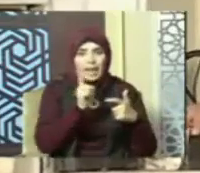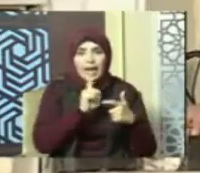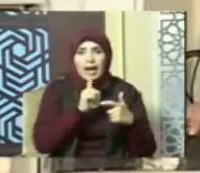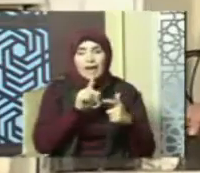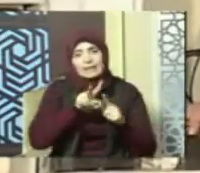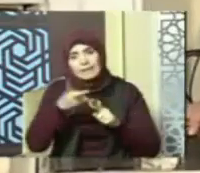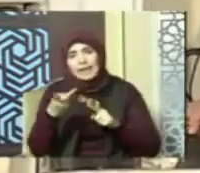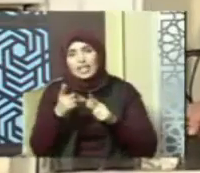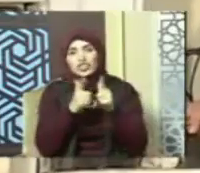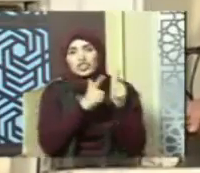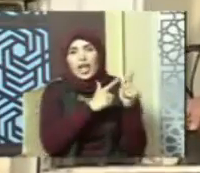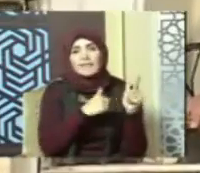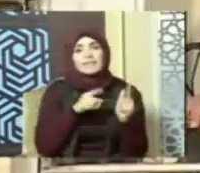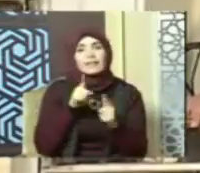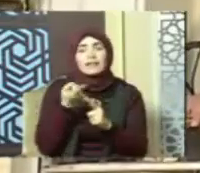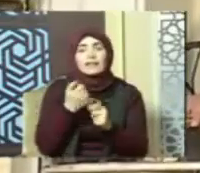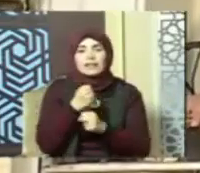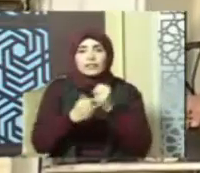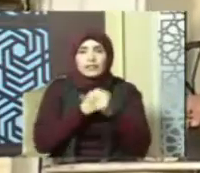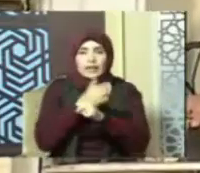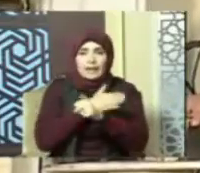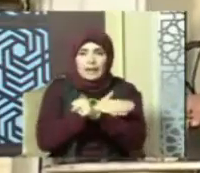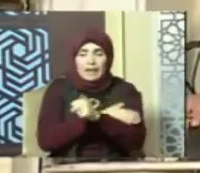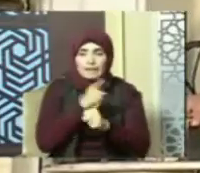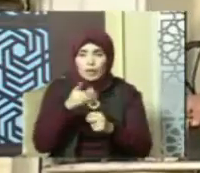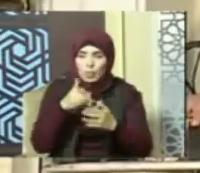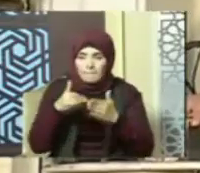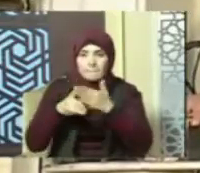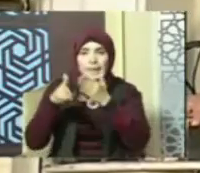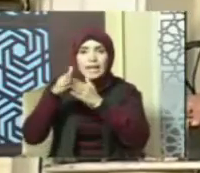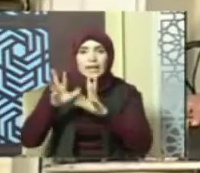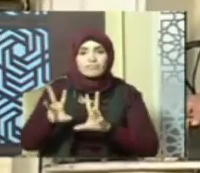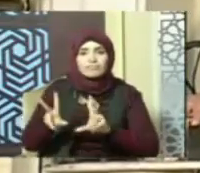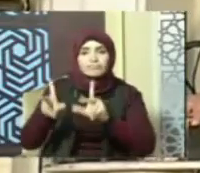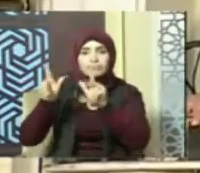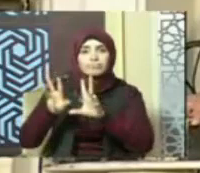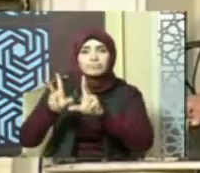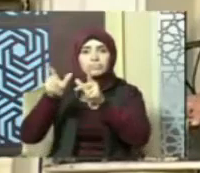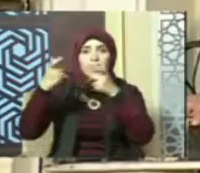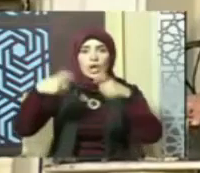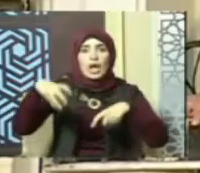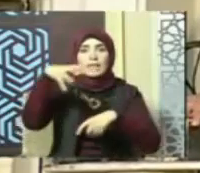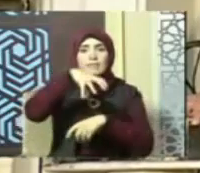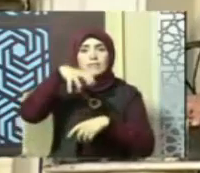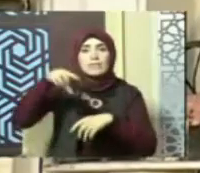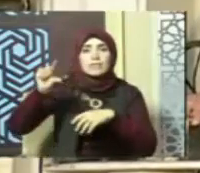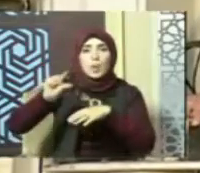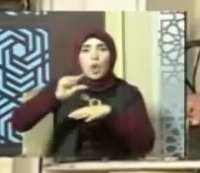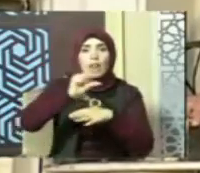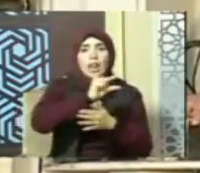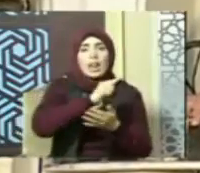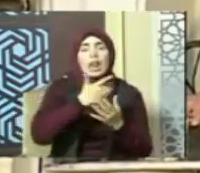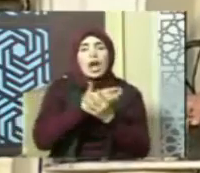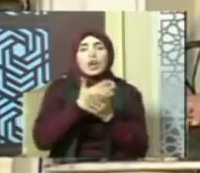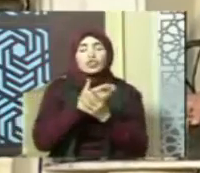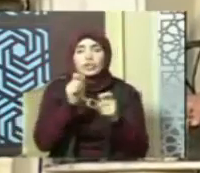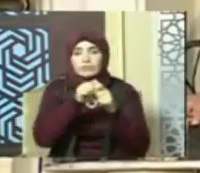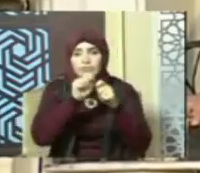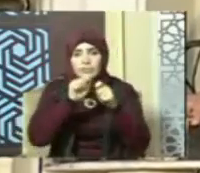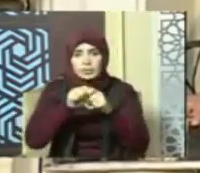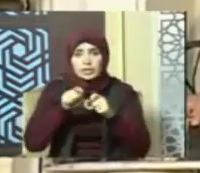الأصعب. الجهاد البنائي هو الذي تبنى به الدول، هو الذي به تستصلح